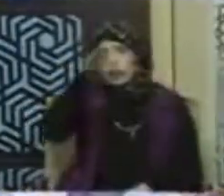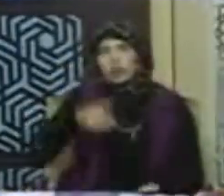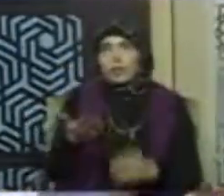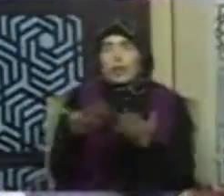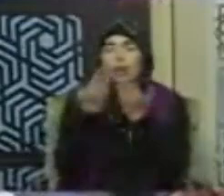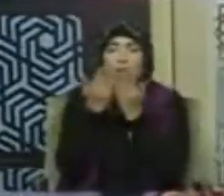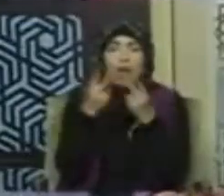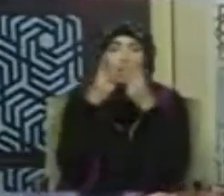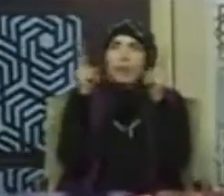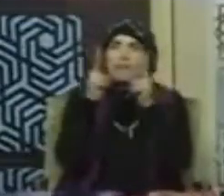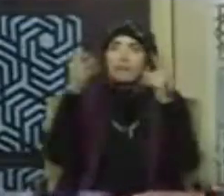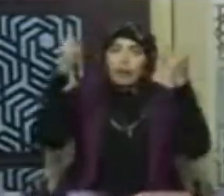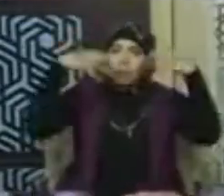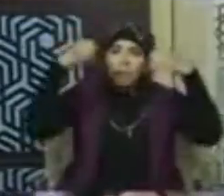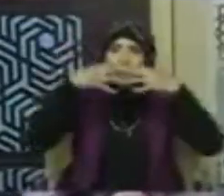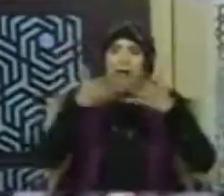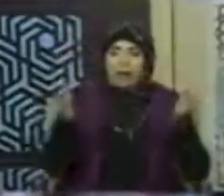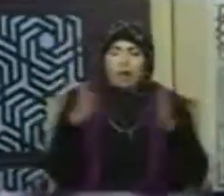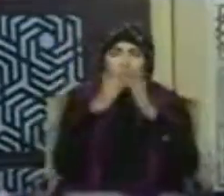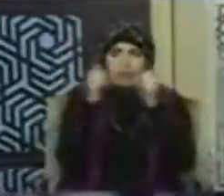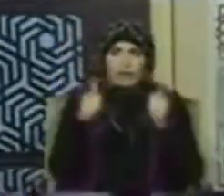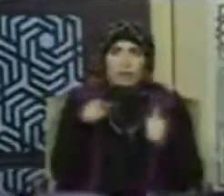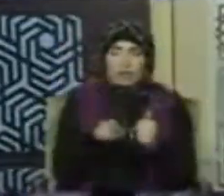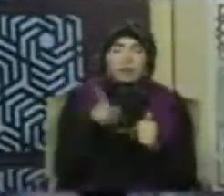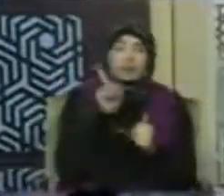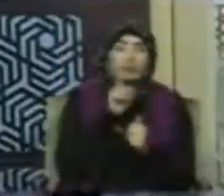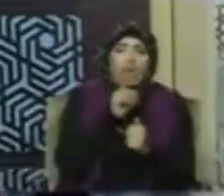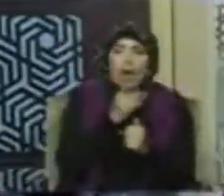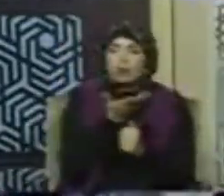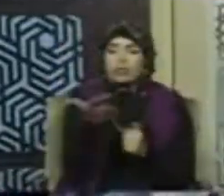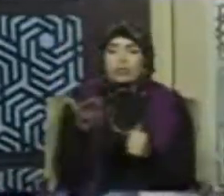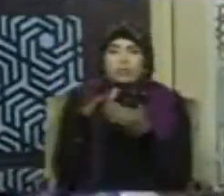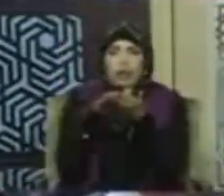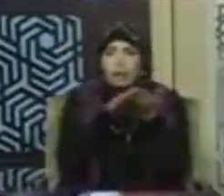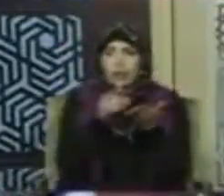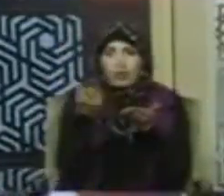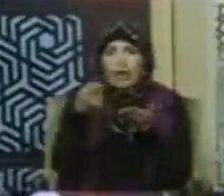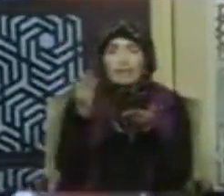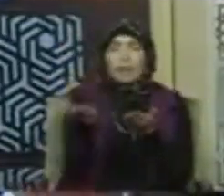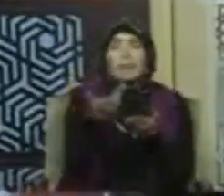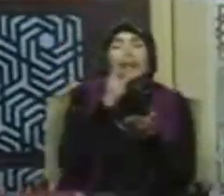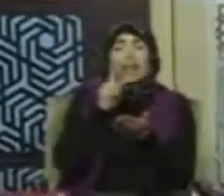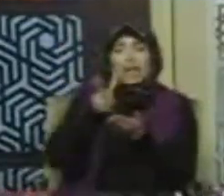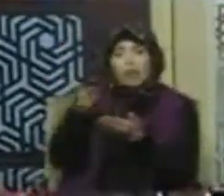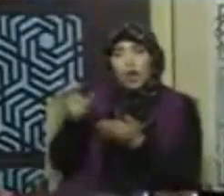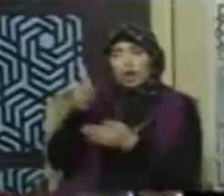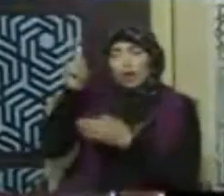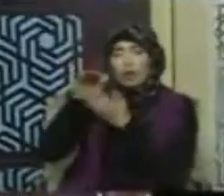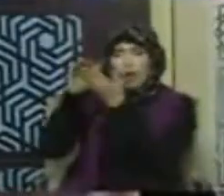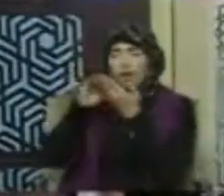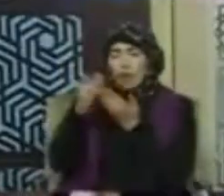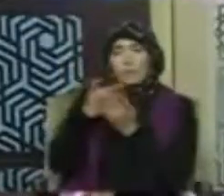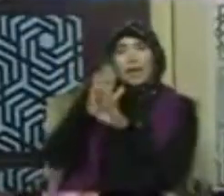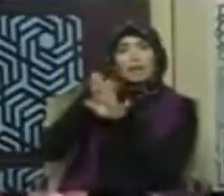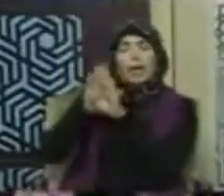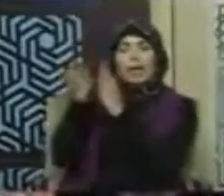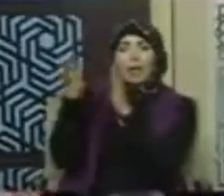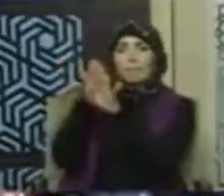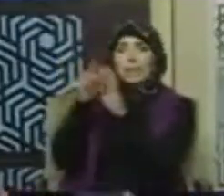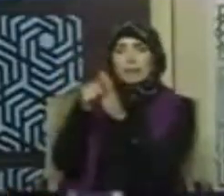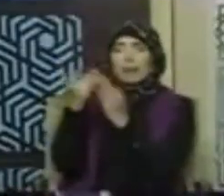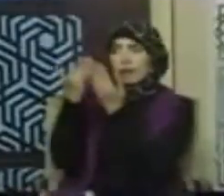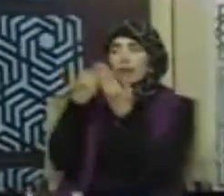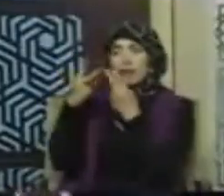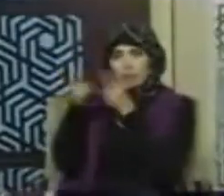رب العالمين. اللهم لا تحوجنا الى سواك، اللهم انا على بابك فلا تطردنا ولا تردنا